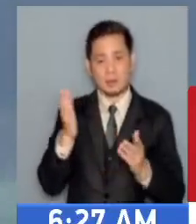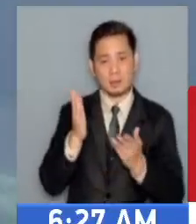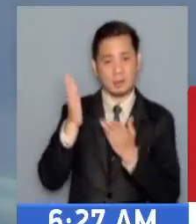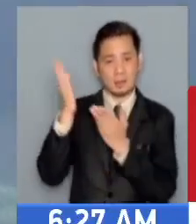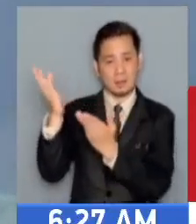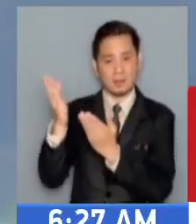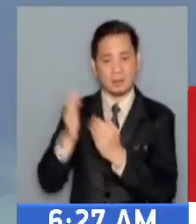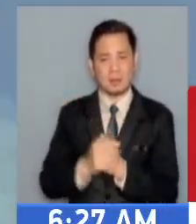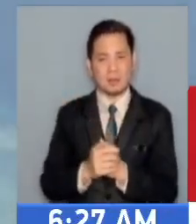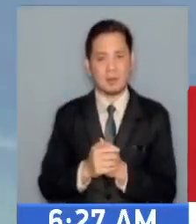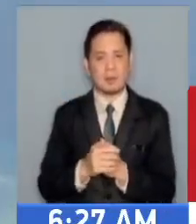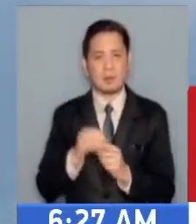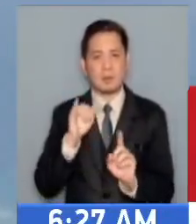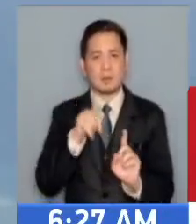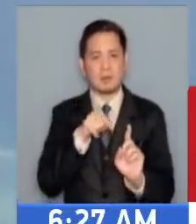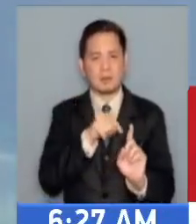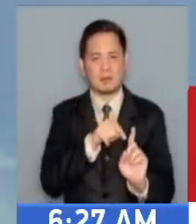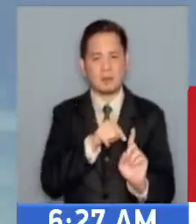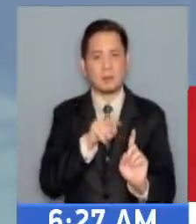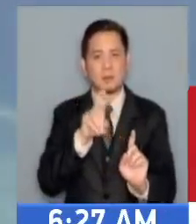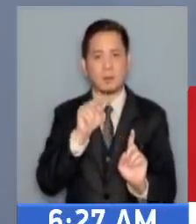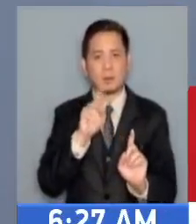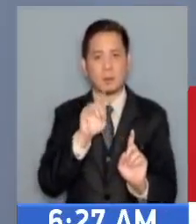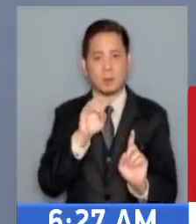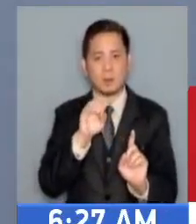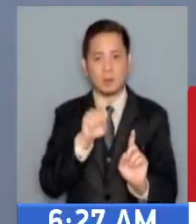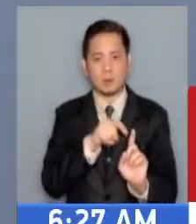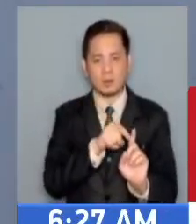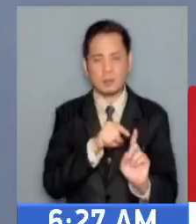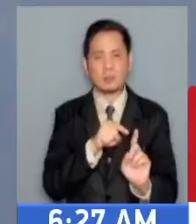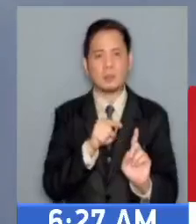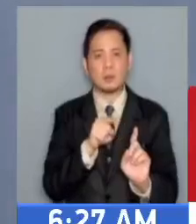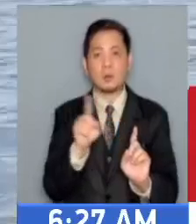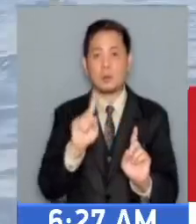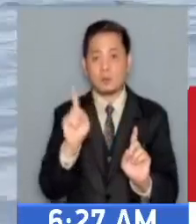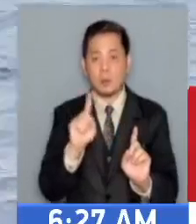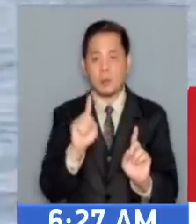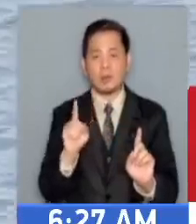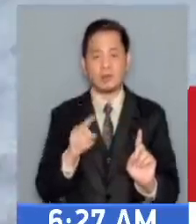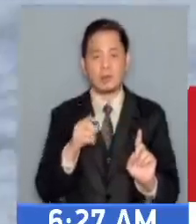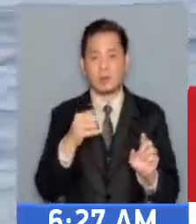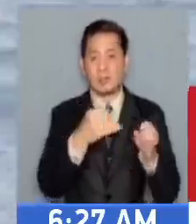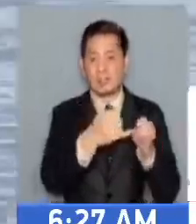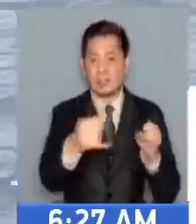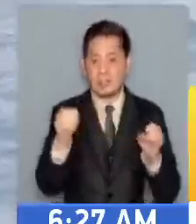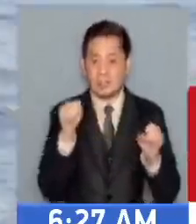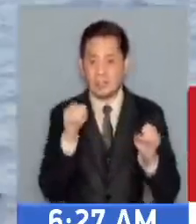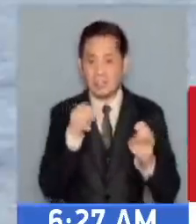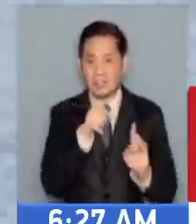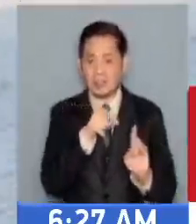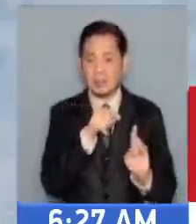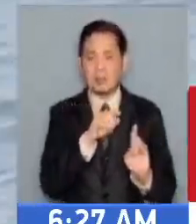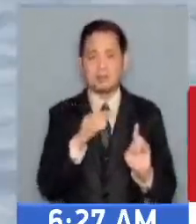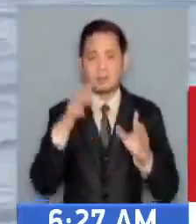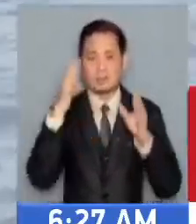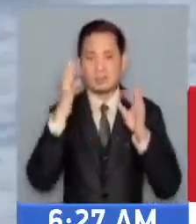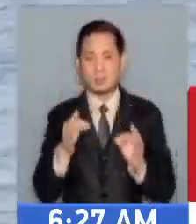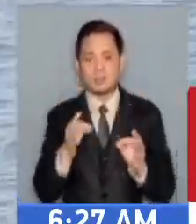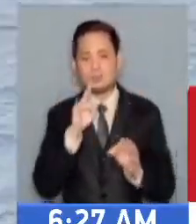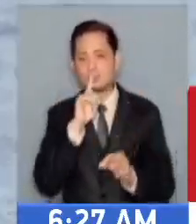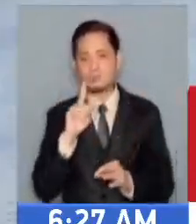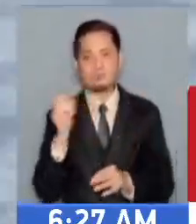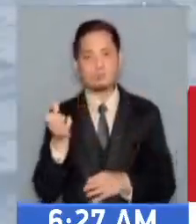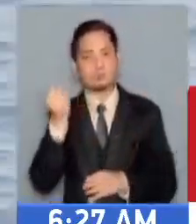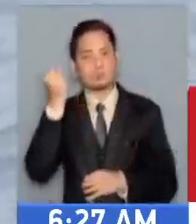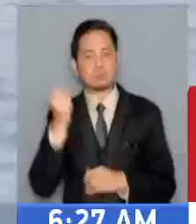arbitral tribunal na pinanghahawakan ng Pilipinas ay legal, binding at final. Tungkol naman sa pagprotesta ng Vietnam sa paglalagay